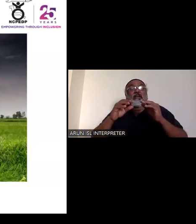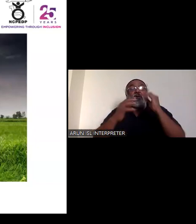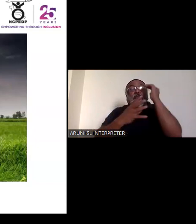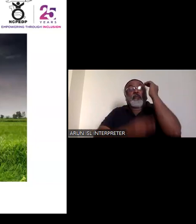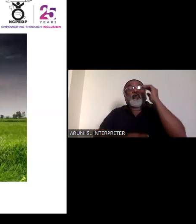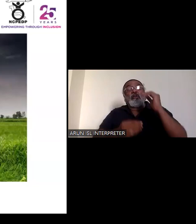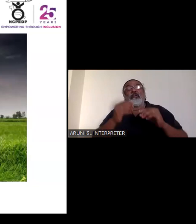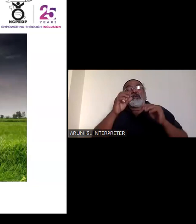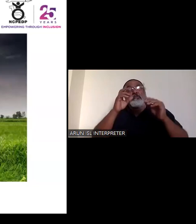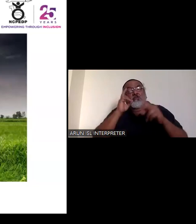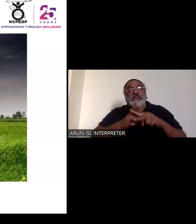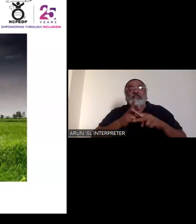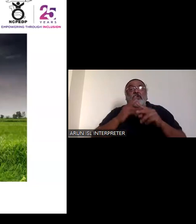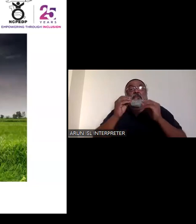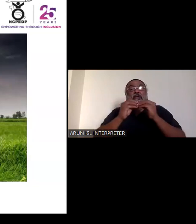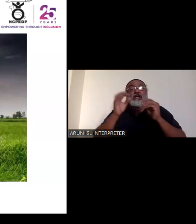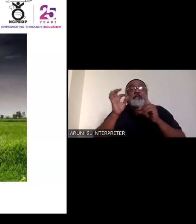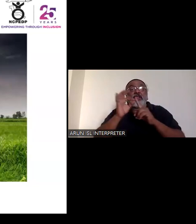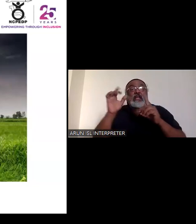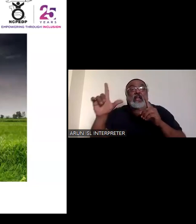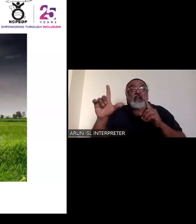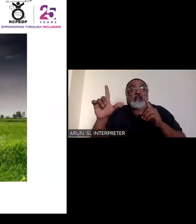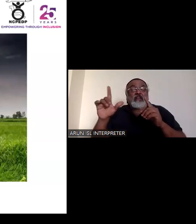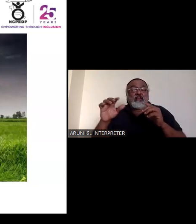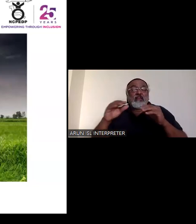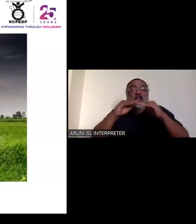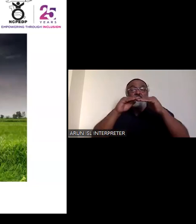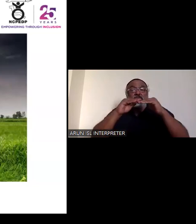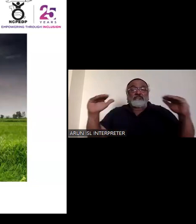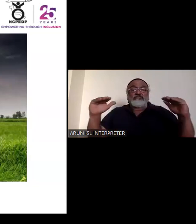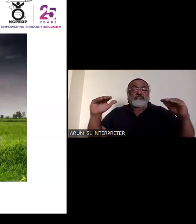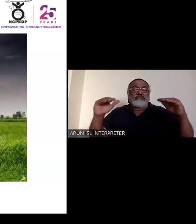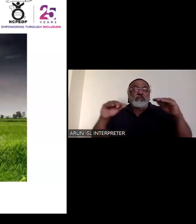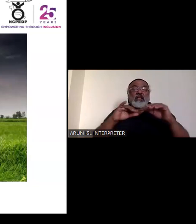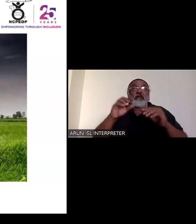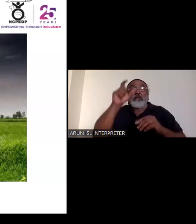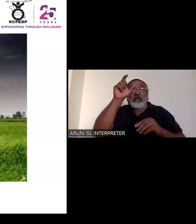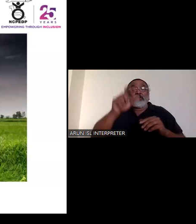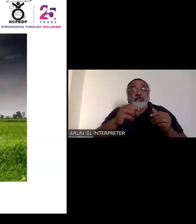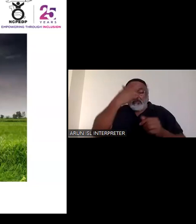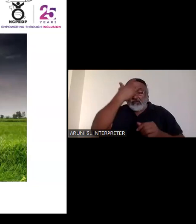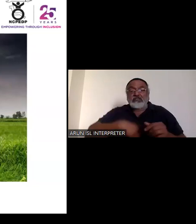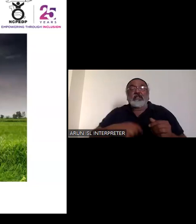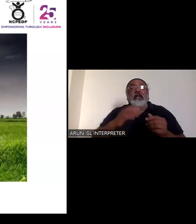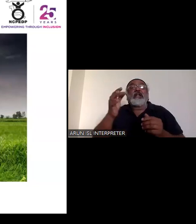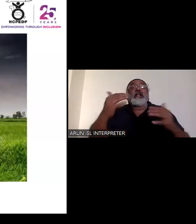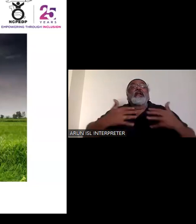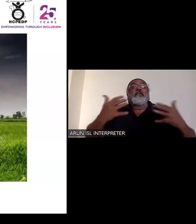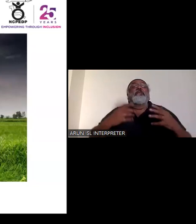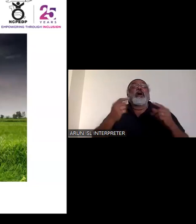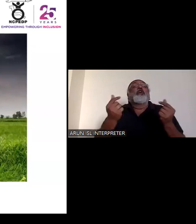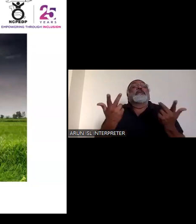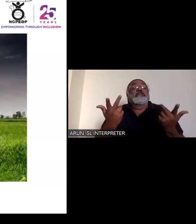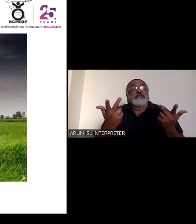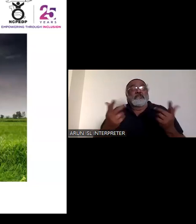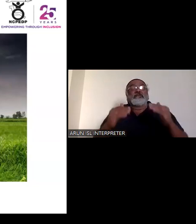माने ही जाएंगे. जैसे पर कैपिटा इनकम, लाइक शुभम टॉक्ड अबाउट पर कैपिटा इनकम. सो नाउ वी फॉलो अ